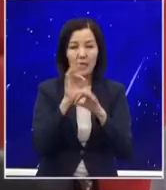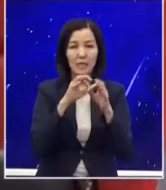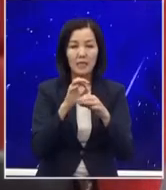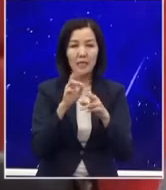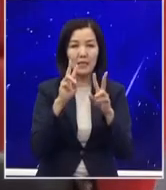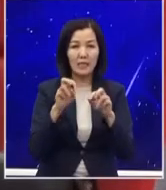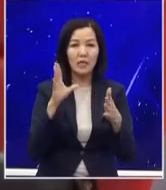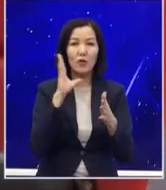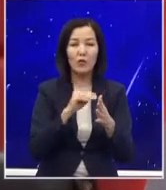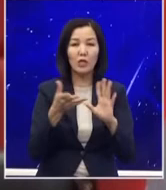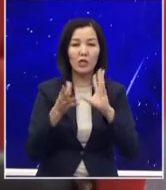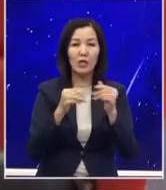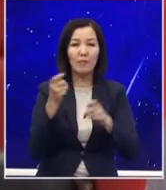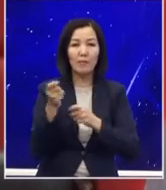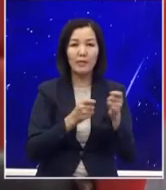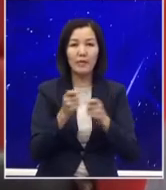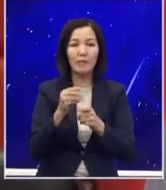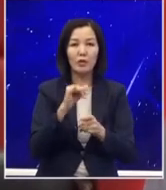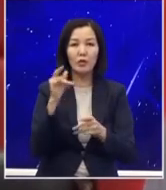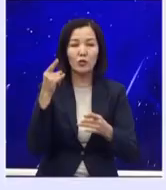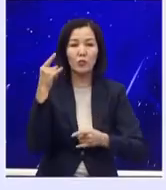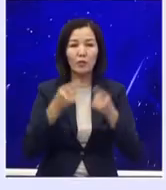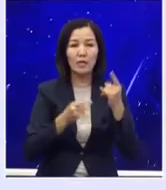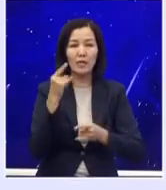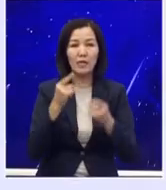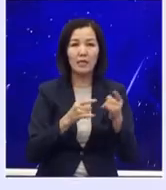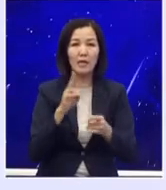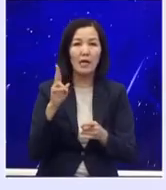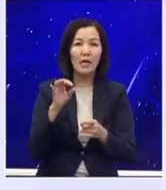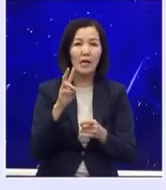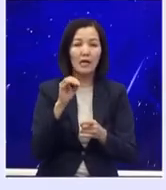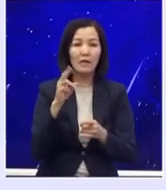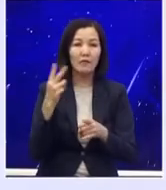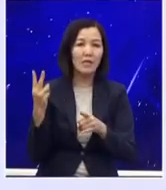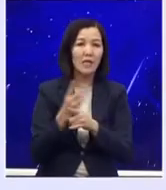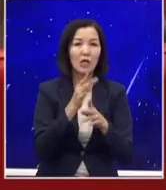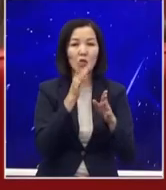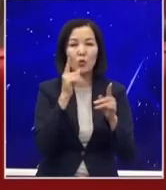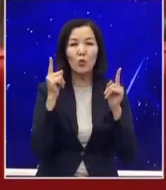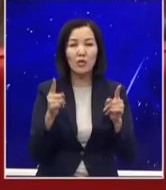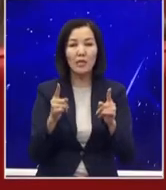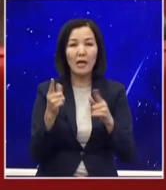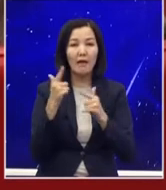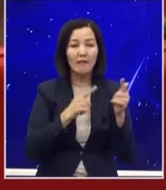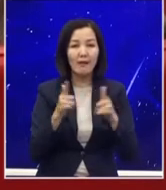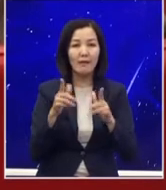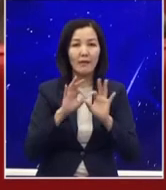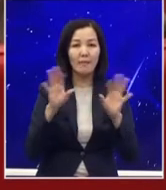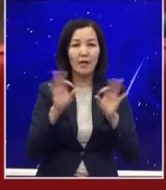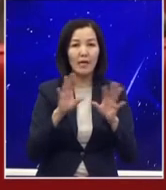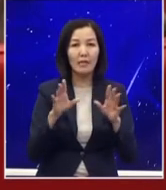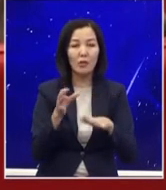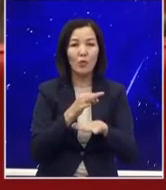қамтымақ. Жалпы басқарма басшысы Жетісу медиалаңында коронавирустың екінші толқынына дайындығын да баяндады. Ол үшін облыстық